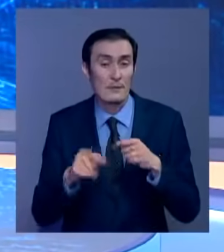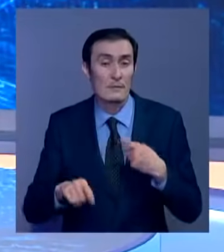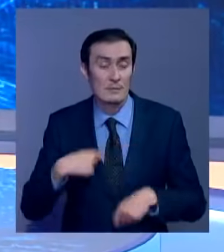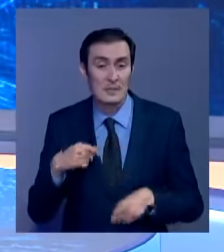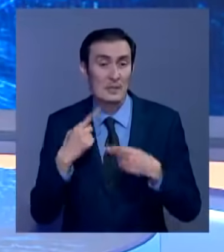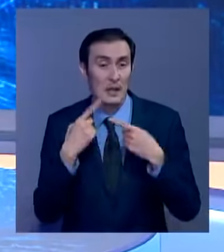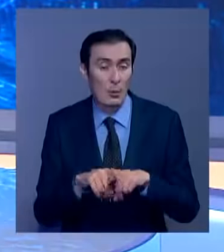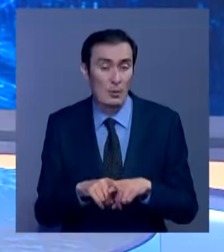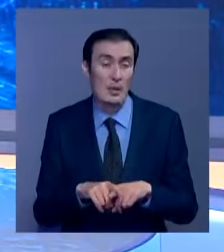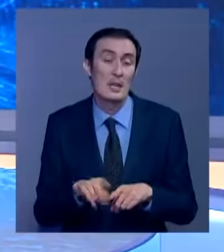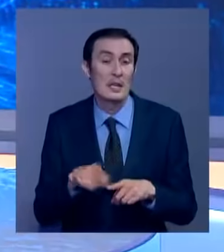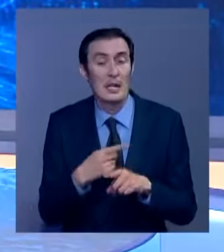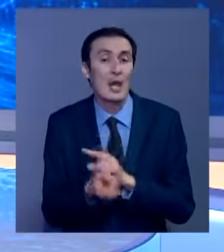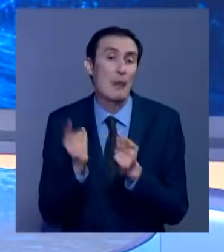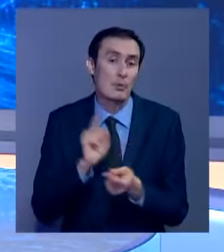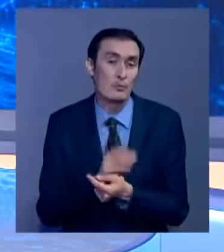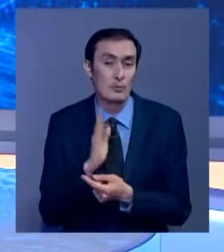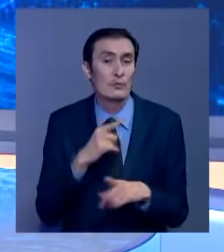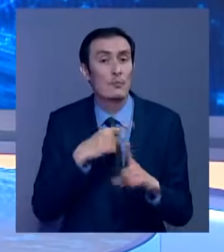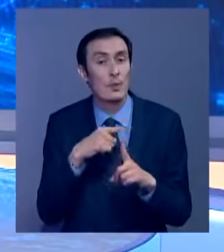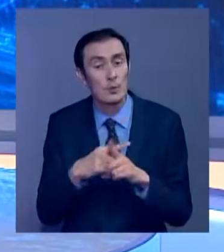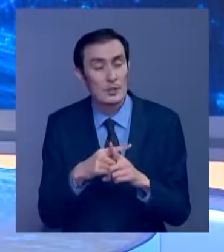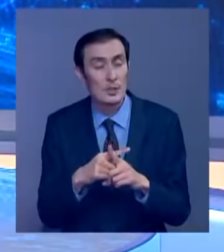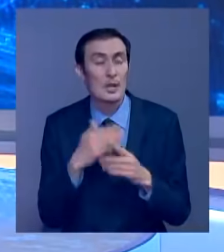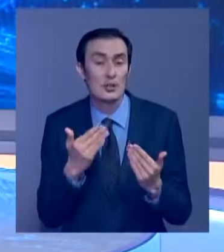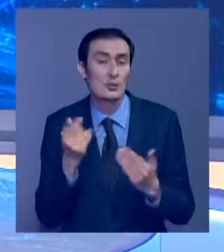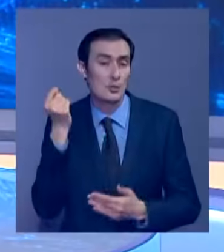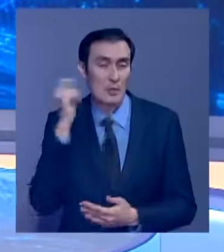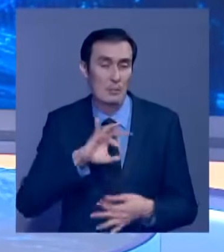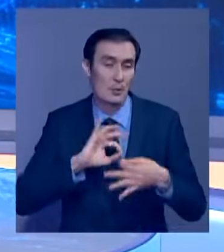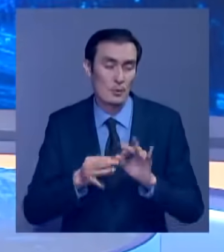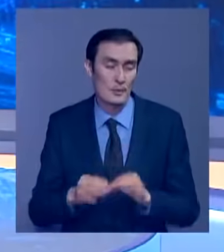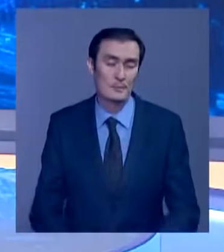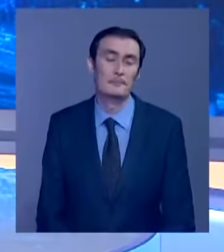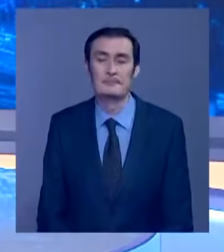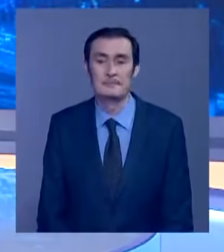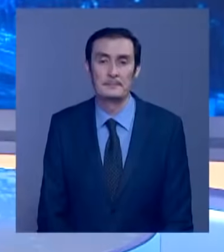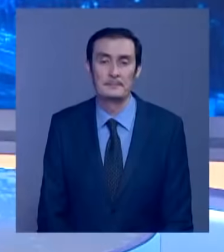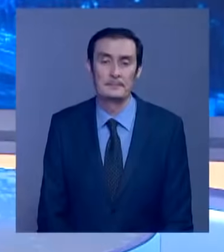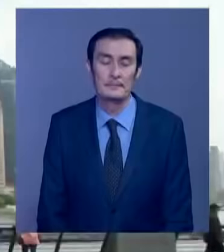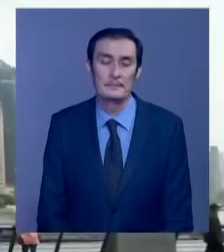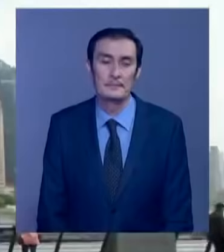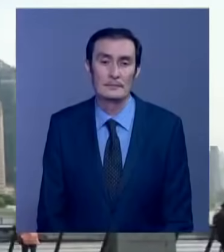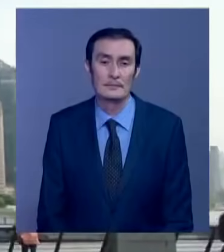информационных технологий убытки, или же напротив, она останется в плюсе? Об этом подробно в нашем следующем сюжете.